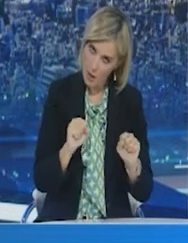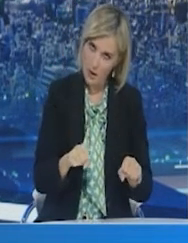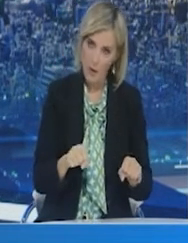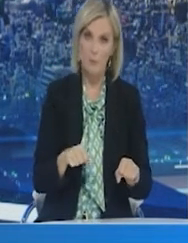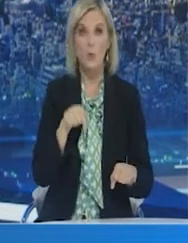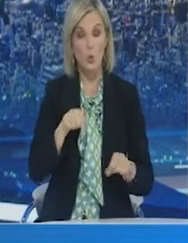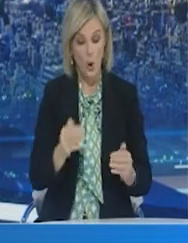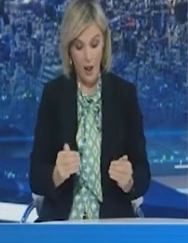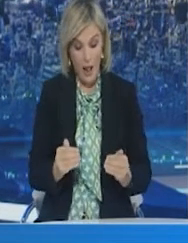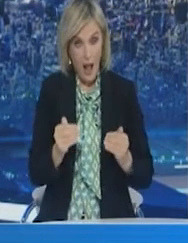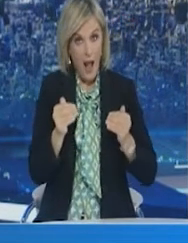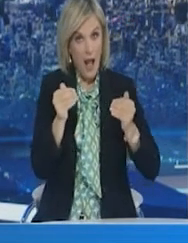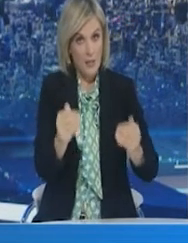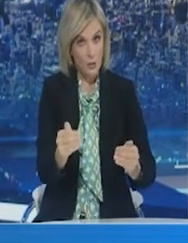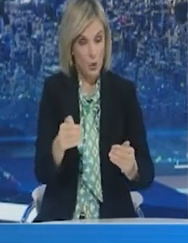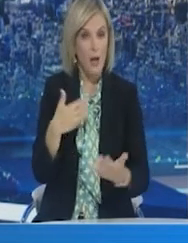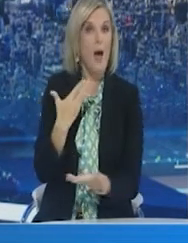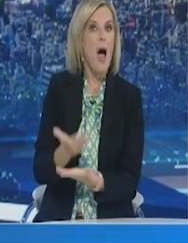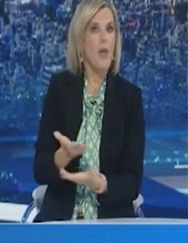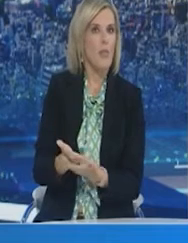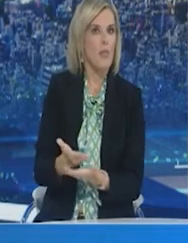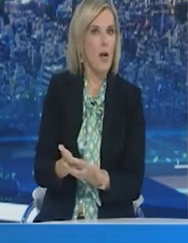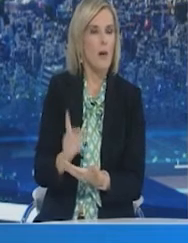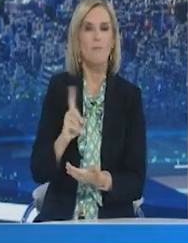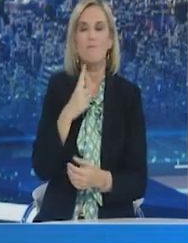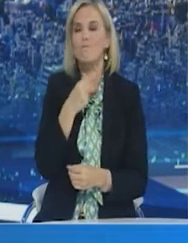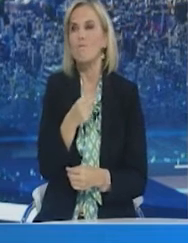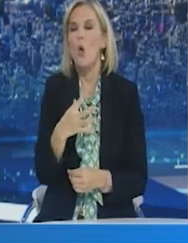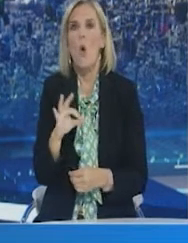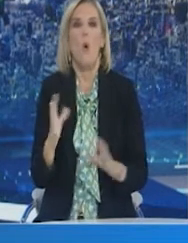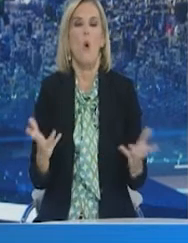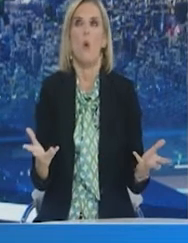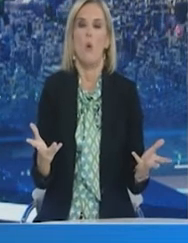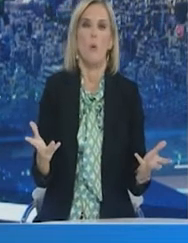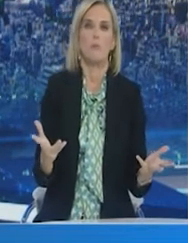των αδειών γίνεται όχι μόνο λόγω